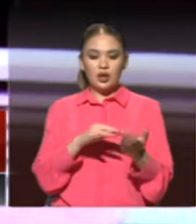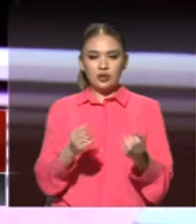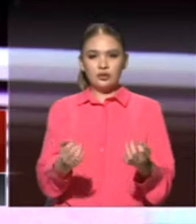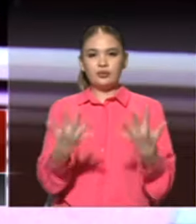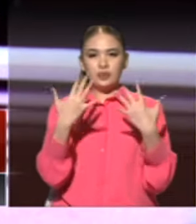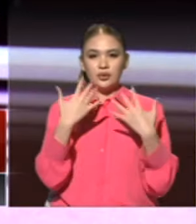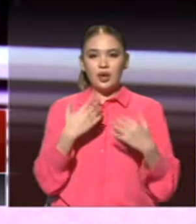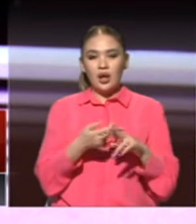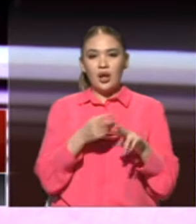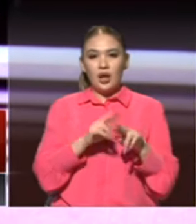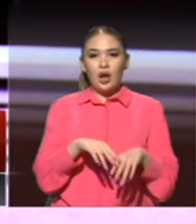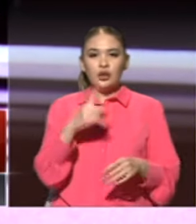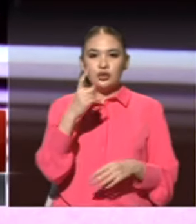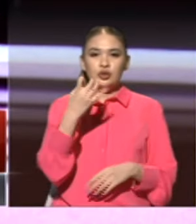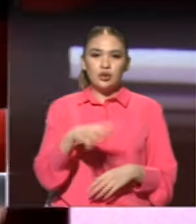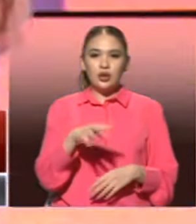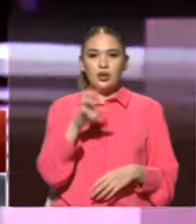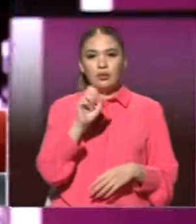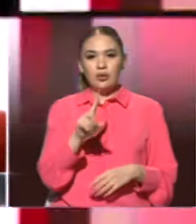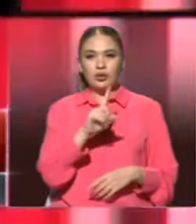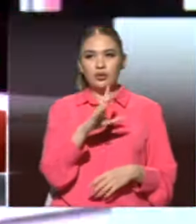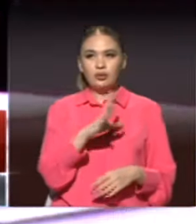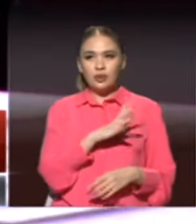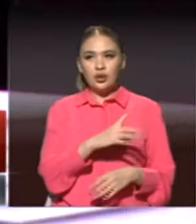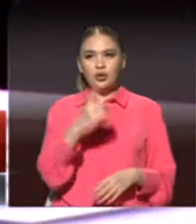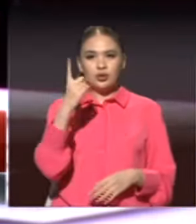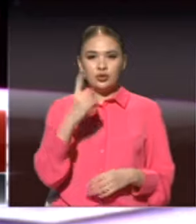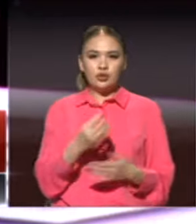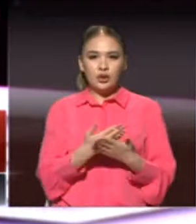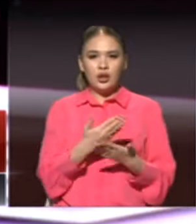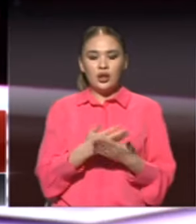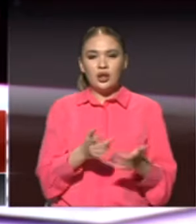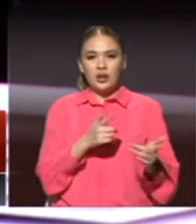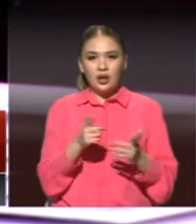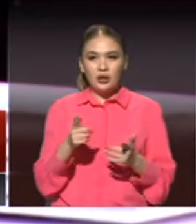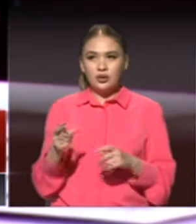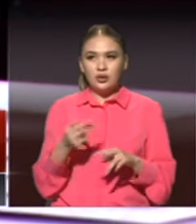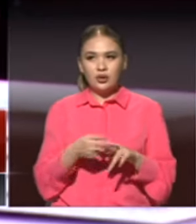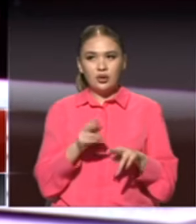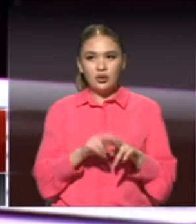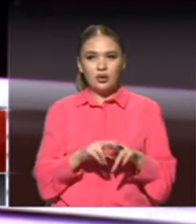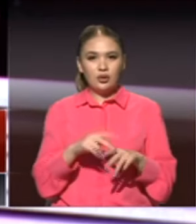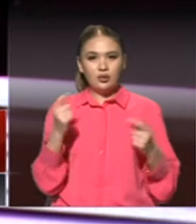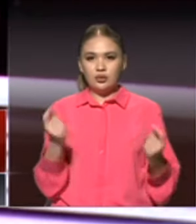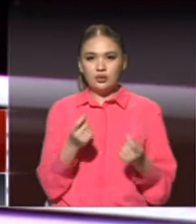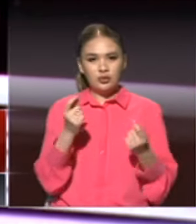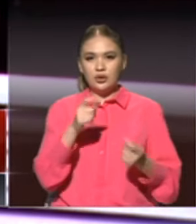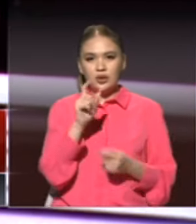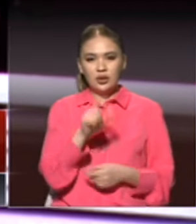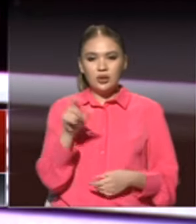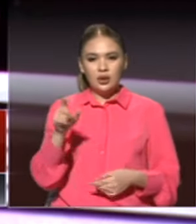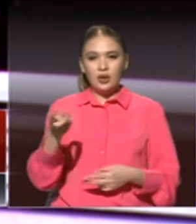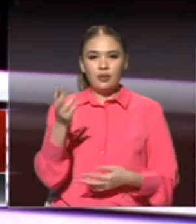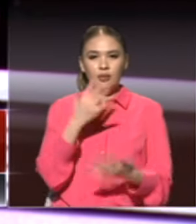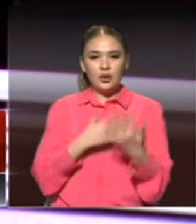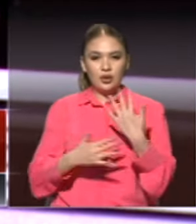Ал 140 бал жинау үшін күніне қанша дайындық жасау керек десең, ол өте аз балалар саны.